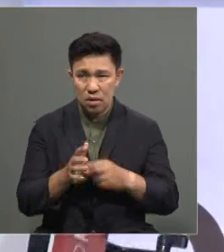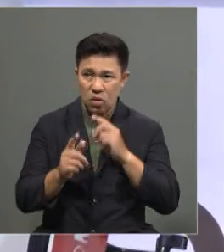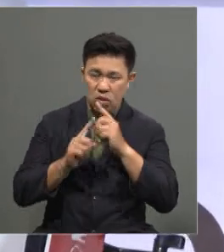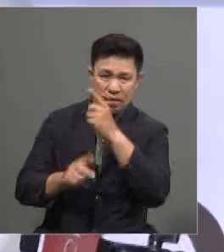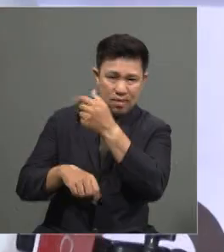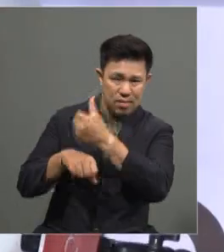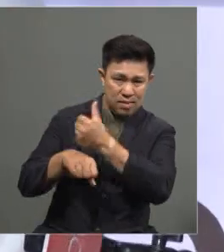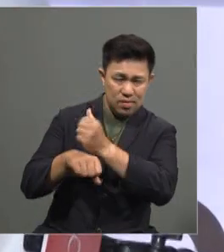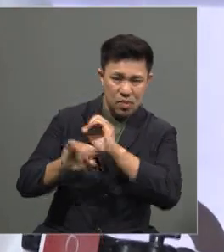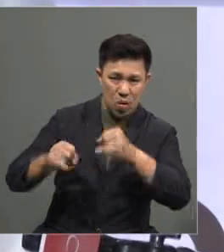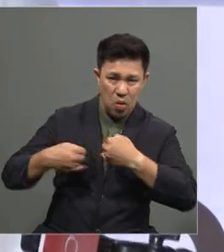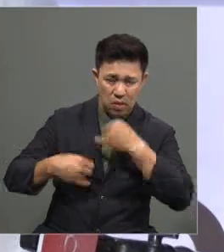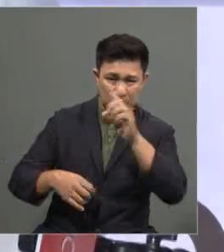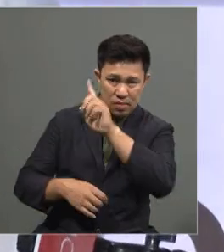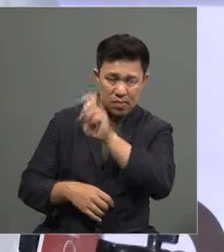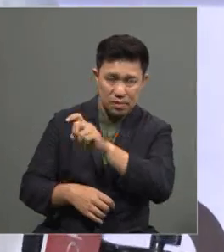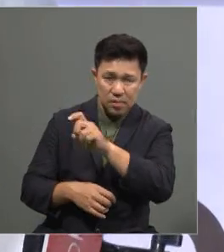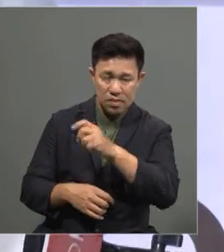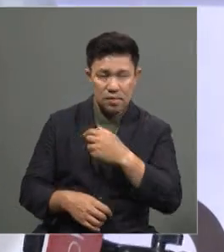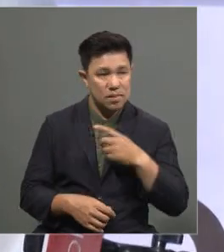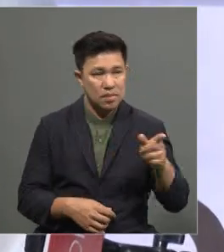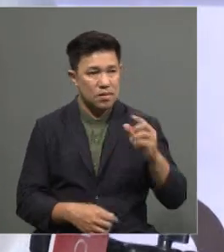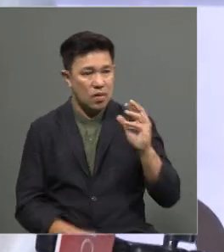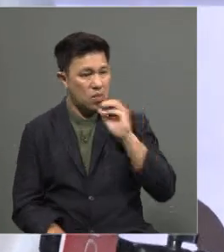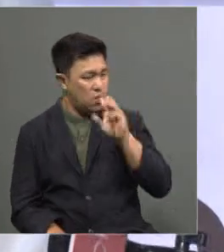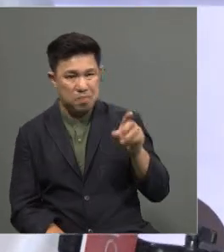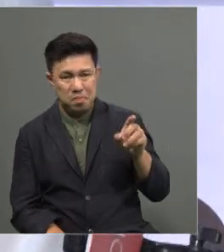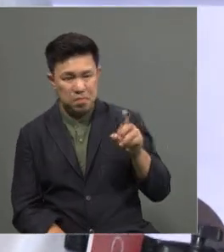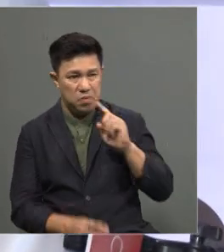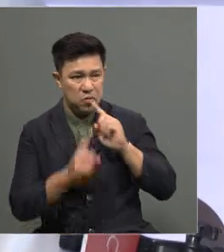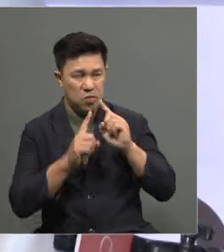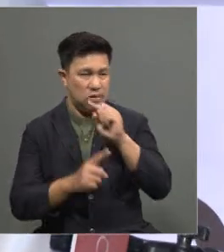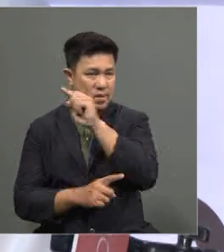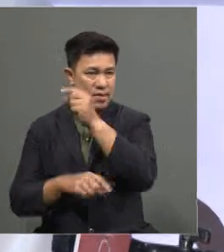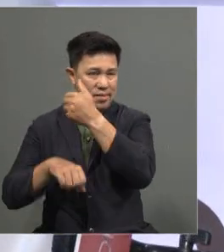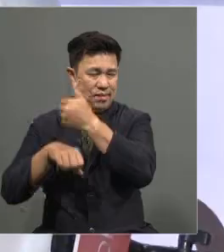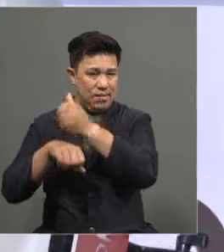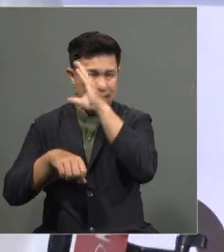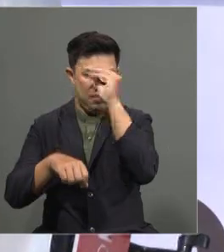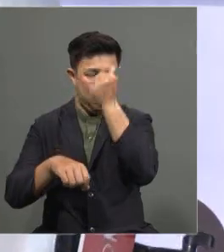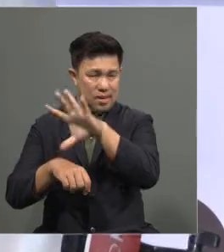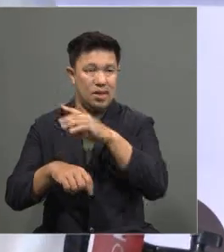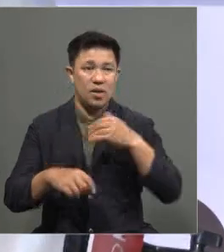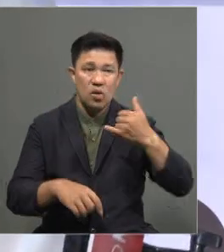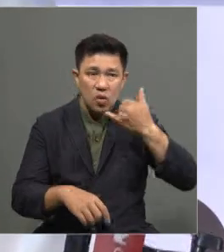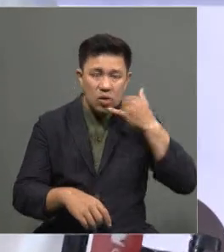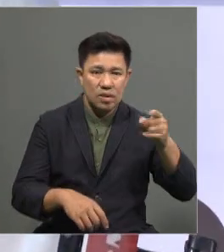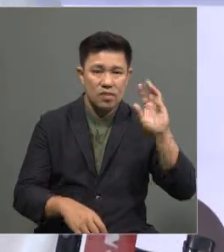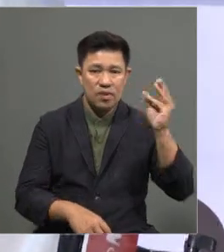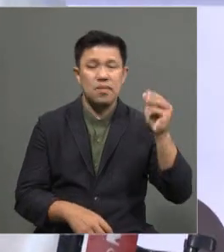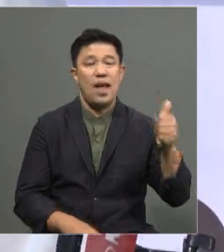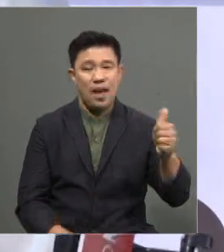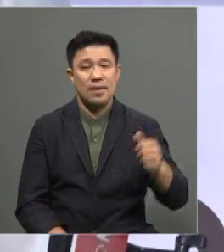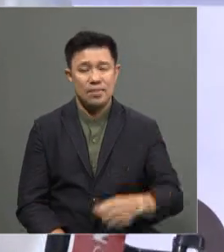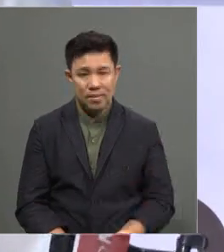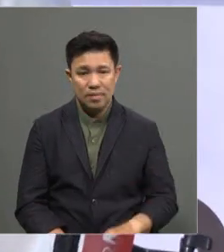คือพี่หนุ่มปรากฏว่าเขาบอกว่าโอเคไม่ได้คุยพี่หนุ่มไม่ได้แต่คุยกับฟิล์มได้ก็เลยมีการโทรหาคุณฟิล์มเกิดขึ้นณวันนั้น